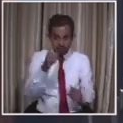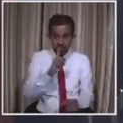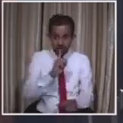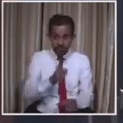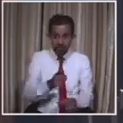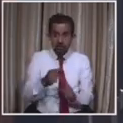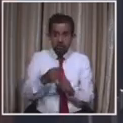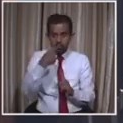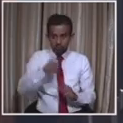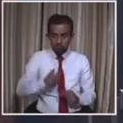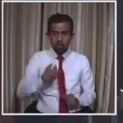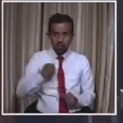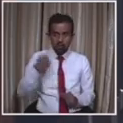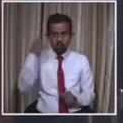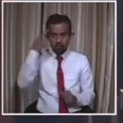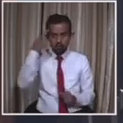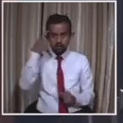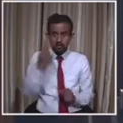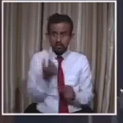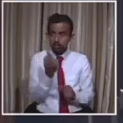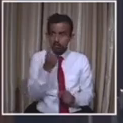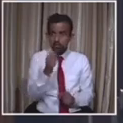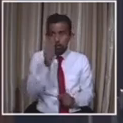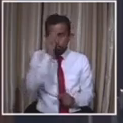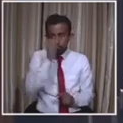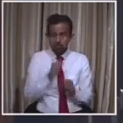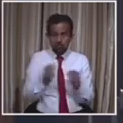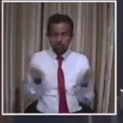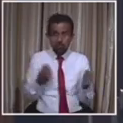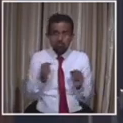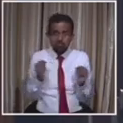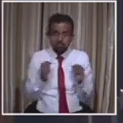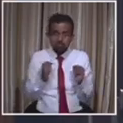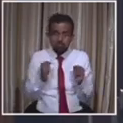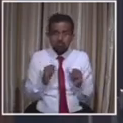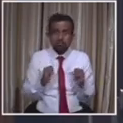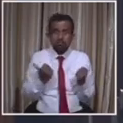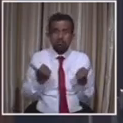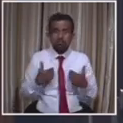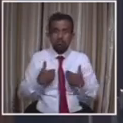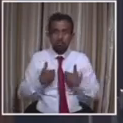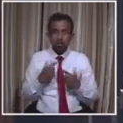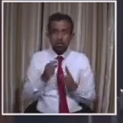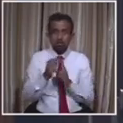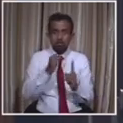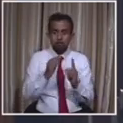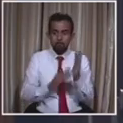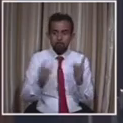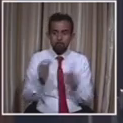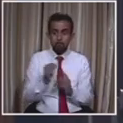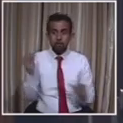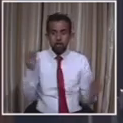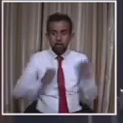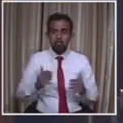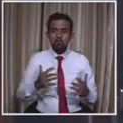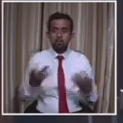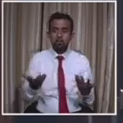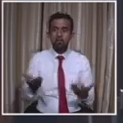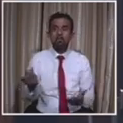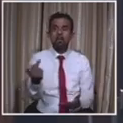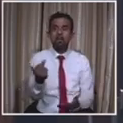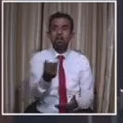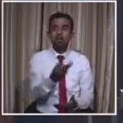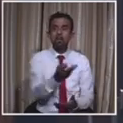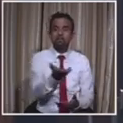අපි ගන්න දන්නවා. අපි රුපියලක්වත් හොරගන්න කරු මිනිස්සු අද පණ බය ජීවත් වෙනවා. මේ පාර්ලිමේන්තු මන්ත්‍රීට අද ඇඳගෙන ඉන්න ඇඳුමක් නැති වෙන මන්ත්‍රීරු ගණනාවක්